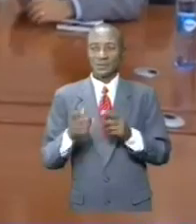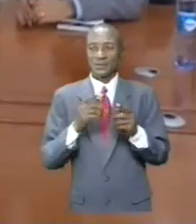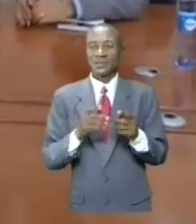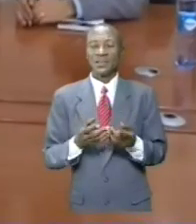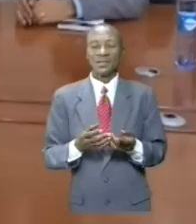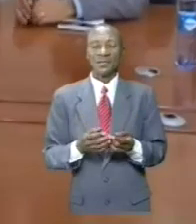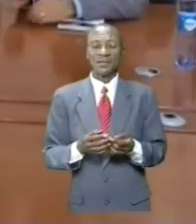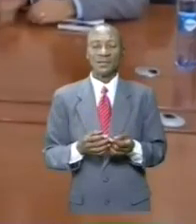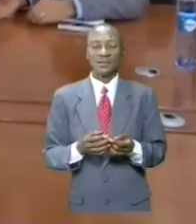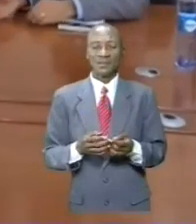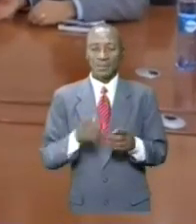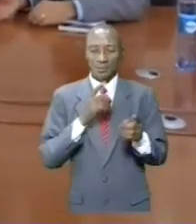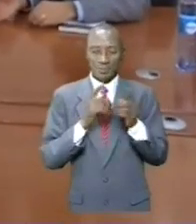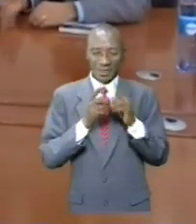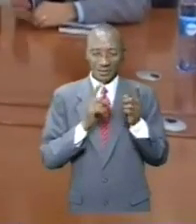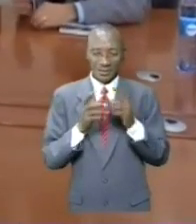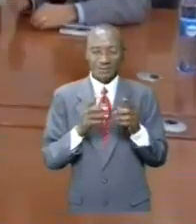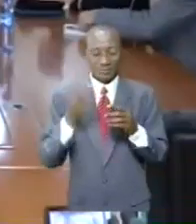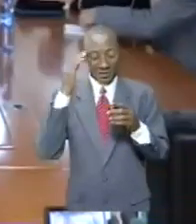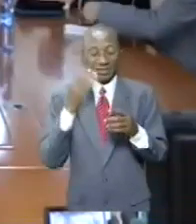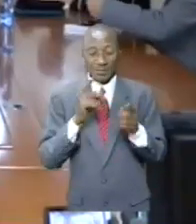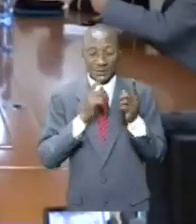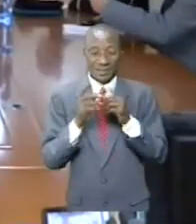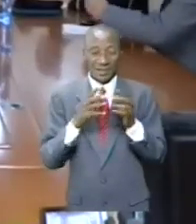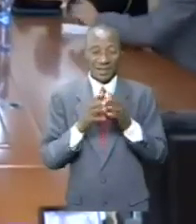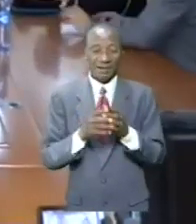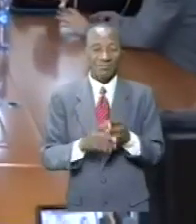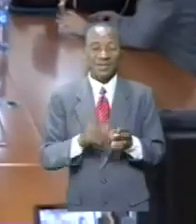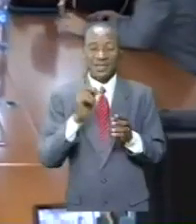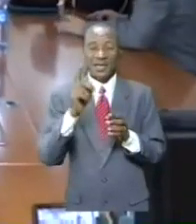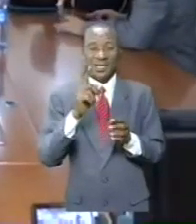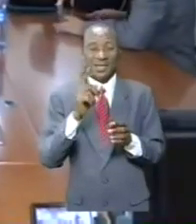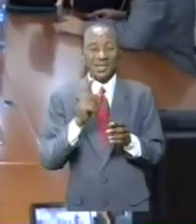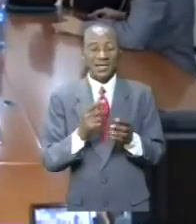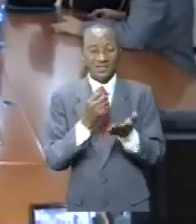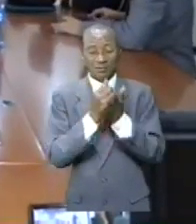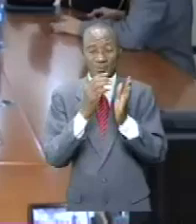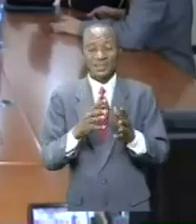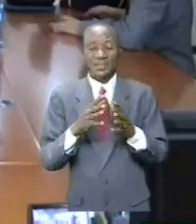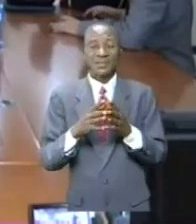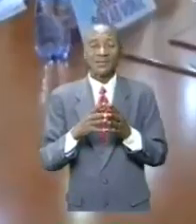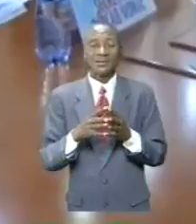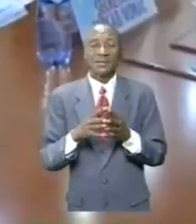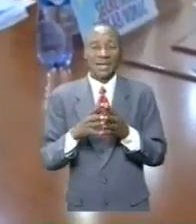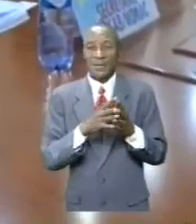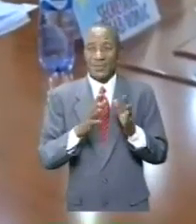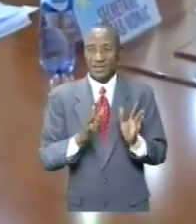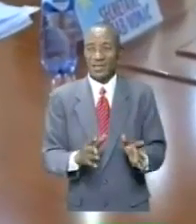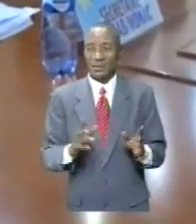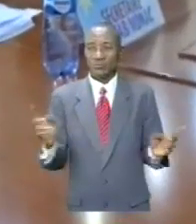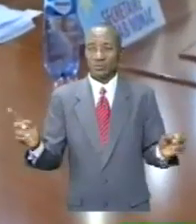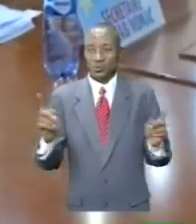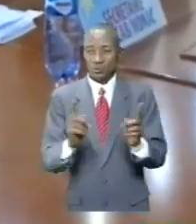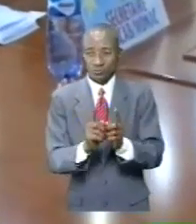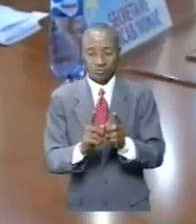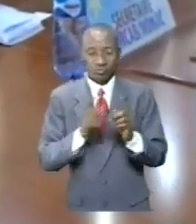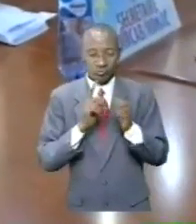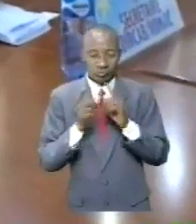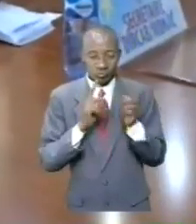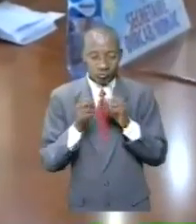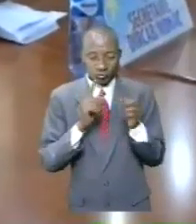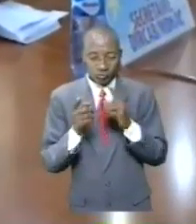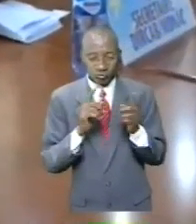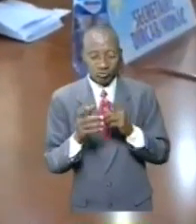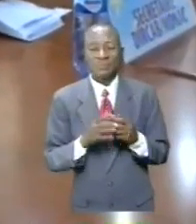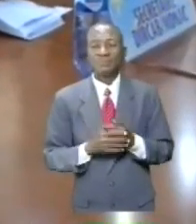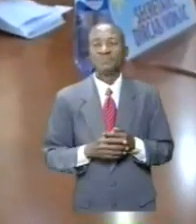américaine, conduite par son chef Mike Hammer, s'y sont penchés ce mercredi au cabinet du ministre dans les meubles de l'état-major général de FARDC. Le